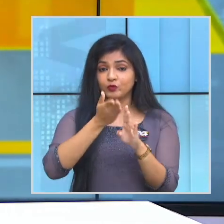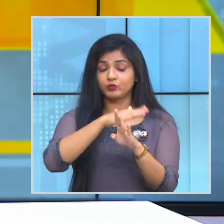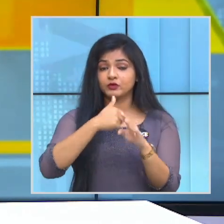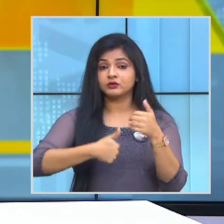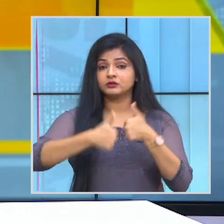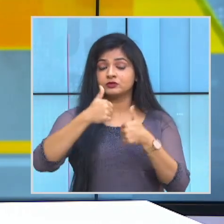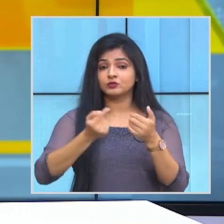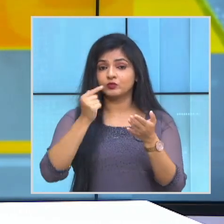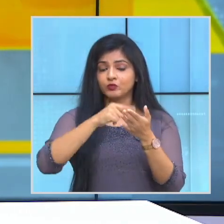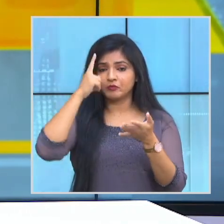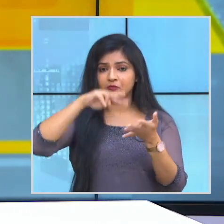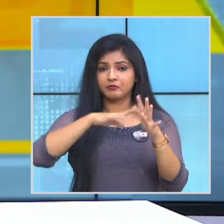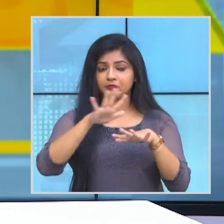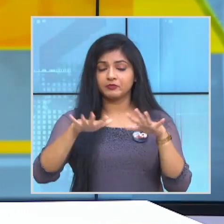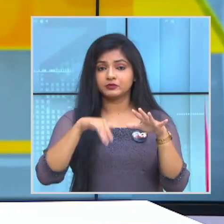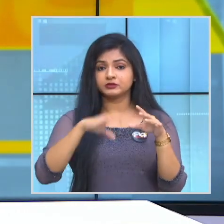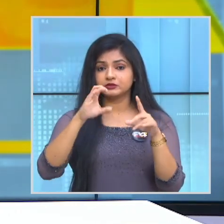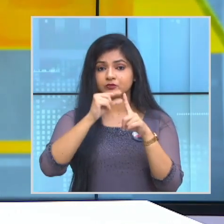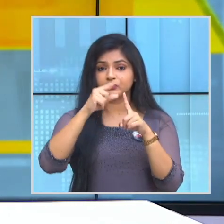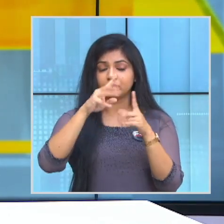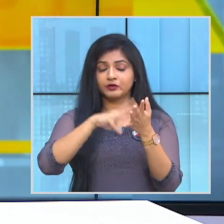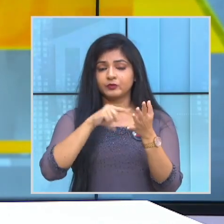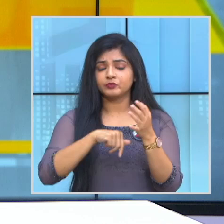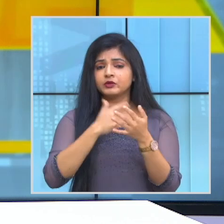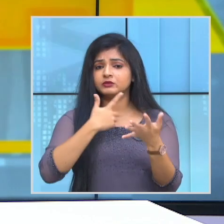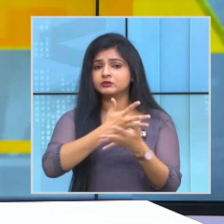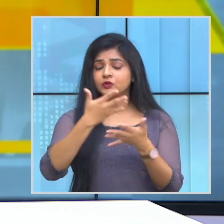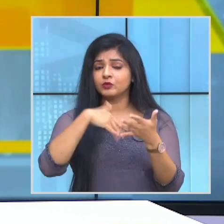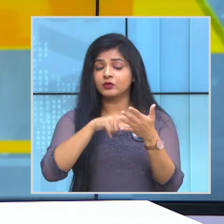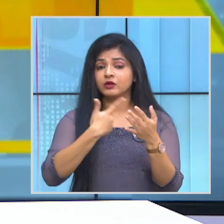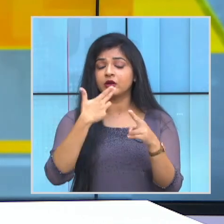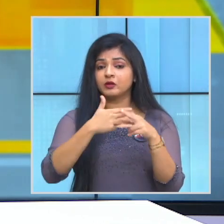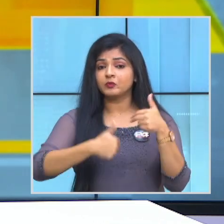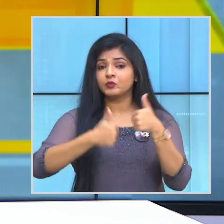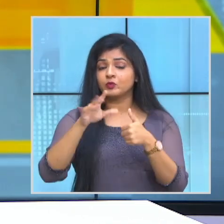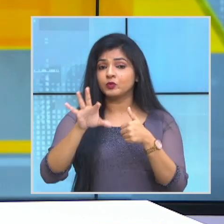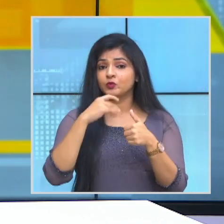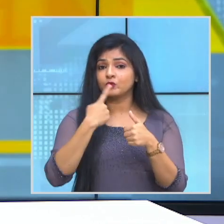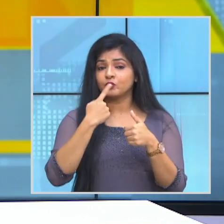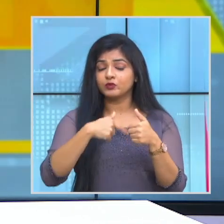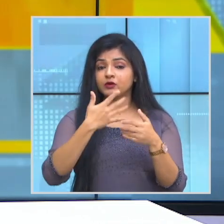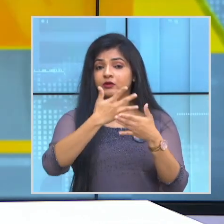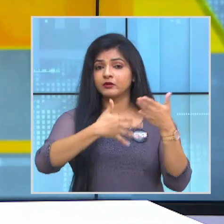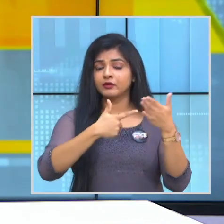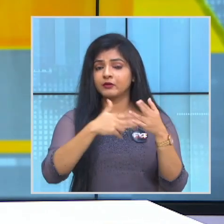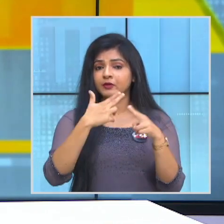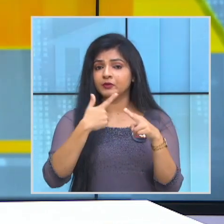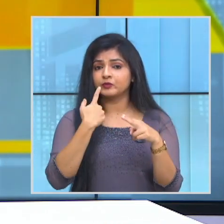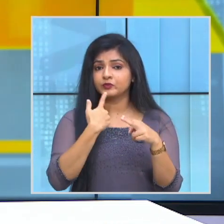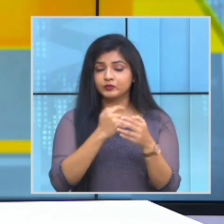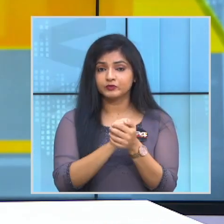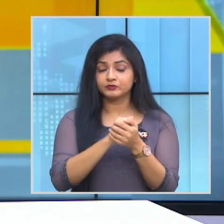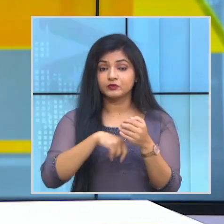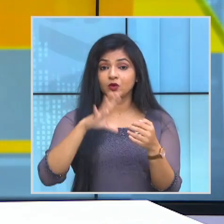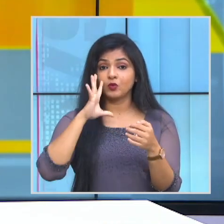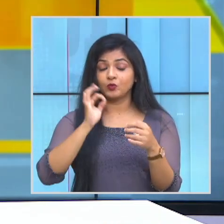കളത്തിലേക്ക് ഇറങ്ങാൻ ഒരുങ്ങുന്നു CPIM. ചർച്ചകൾ എങ്ങനെയാണ്? ഉയർന്നു വരുന്ന പേരുകൾ, അതിൻ്റെ മുൻഗണനാ പട്ടിക ഏത് തരത്തിലാണ്? അതിനിർണായകമായ